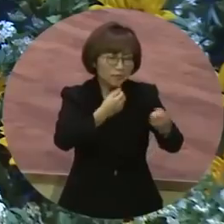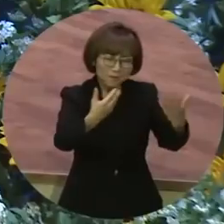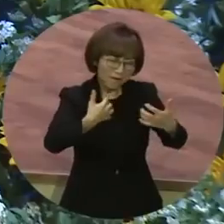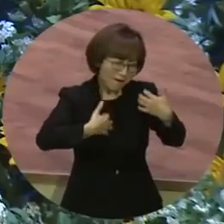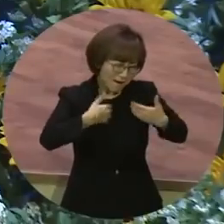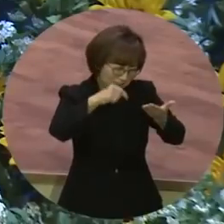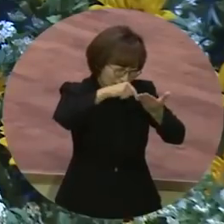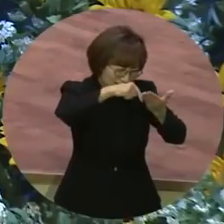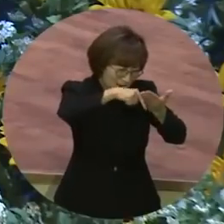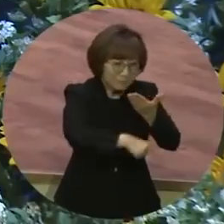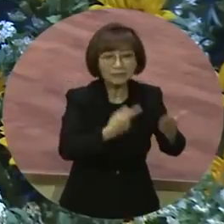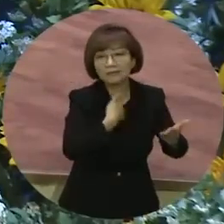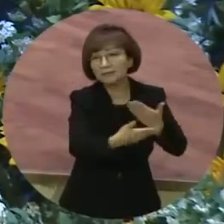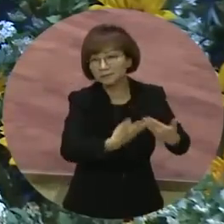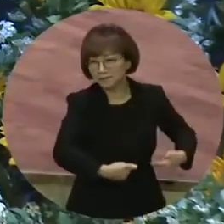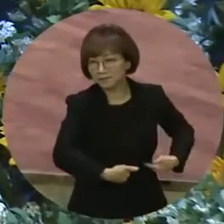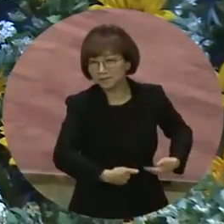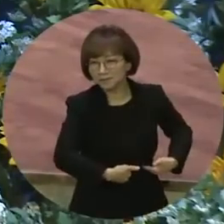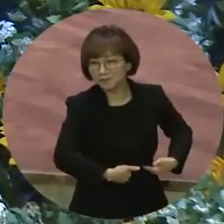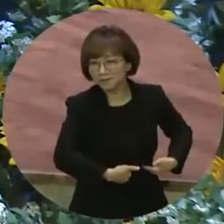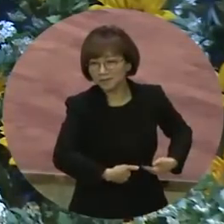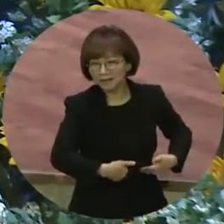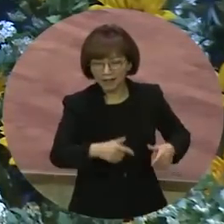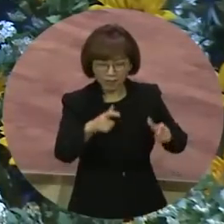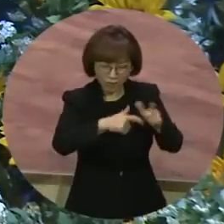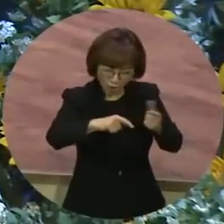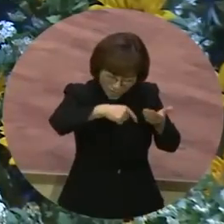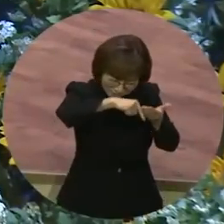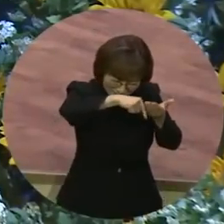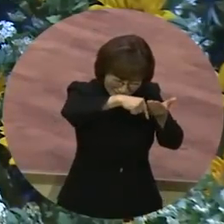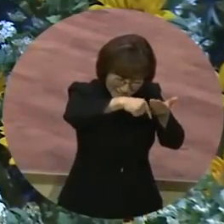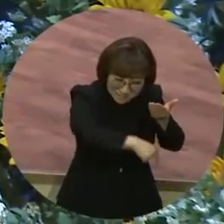한다. 더 깊은 복음 속으로 들어간다.